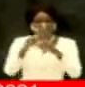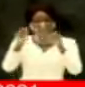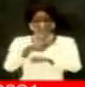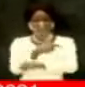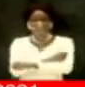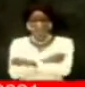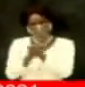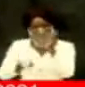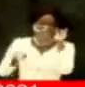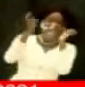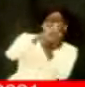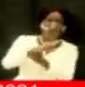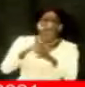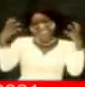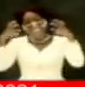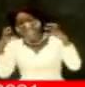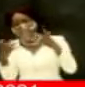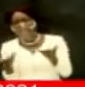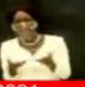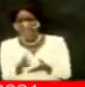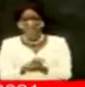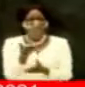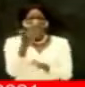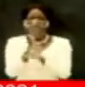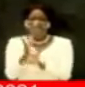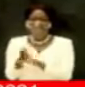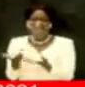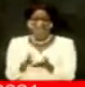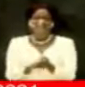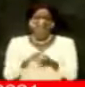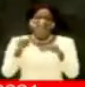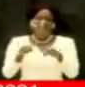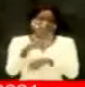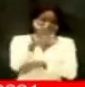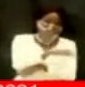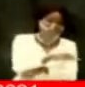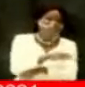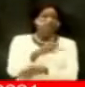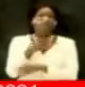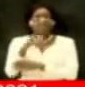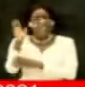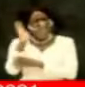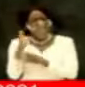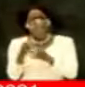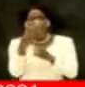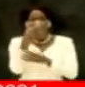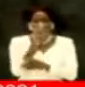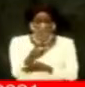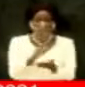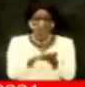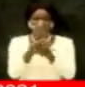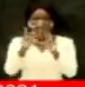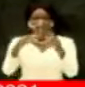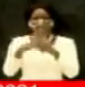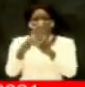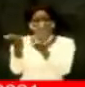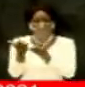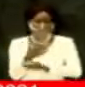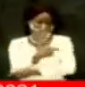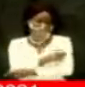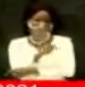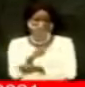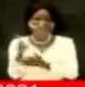ano tinaona kuti tikambirane nkhani meneyi tive umboni anthu ambira akulanda katemina meneyi madzulo ano mlandu wathu